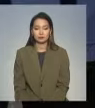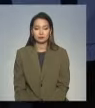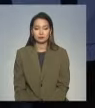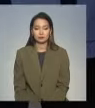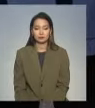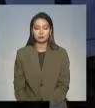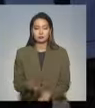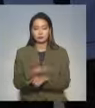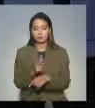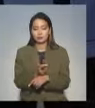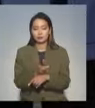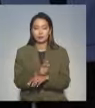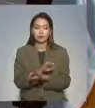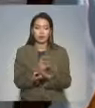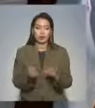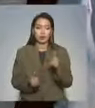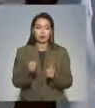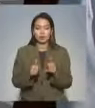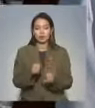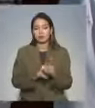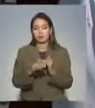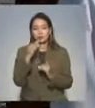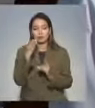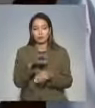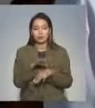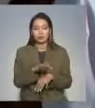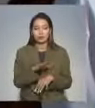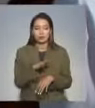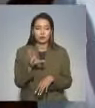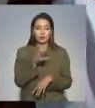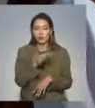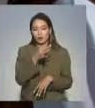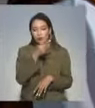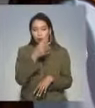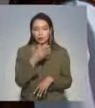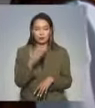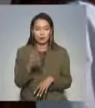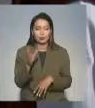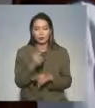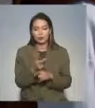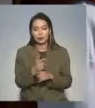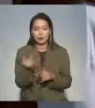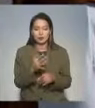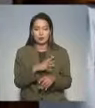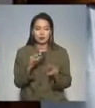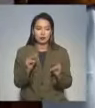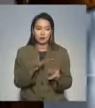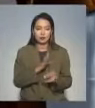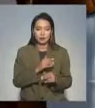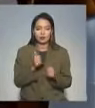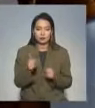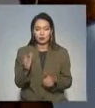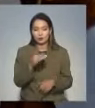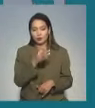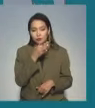Мы өте тамаша жарыс, жақсы өтті, жоғары деңгейде өтті, бізге ұнады. Жарыс өте қызық болды, адал болды, жақсы,